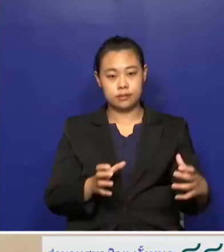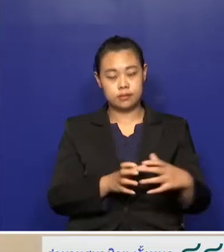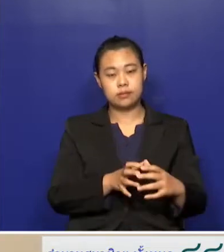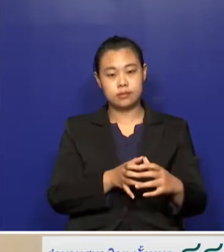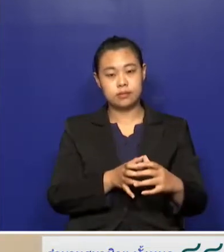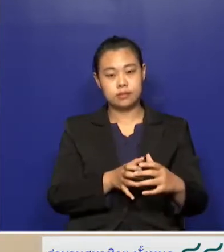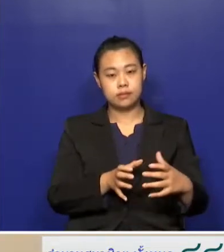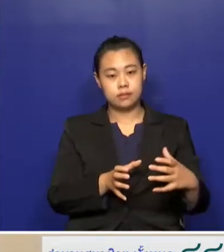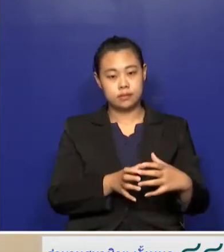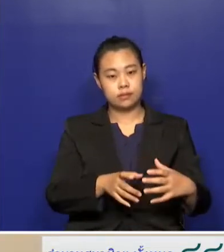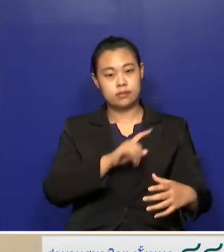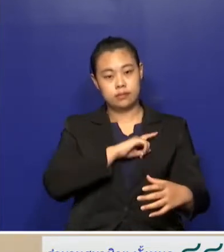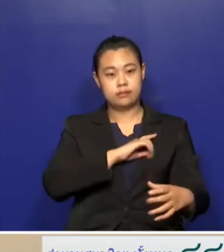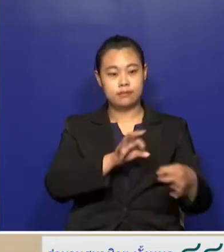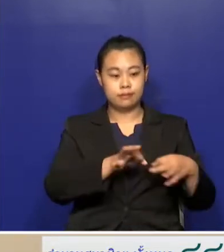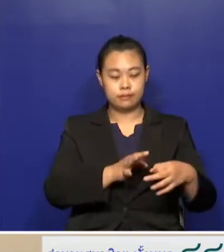ครับ